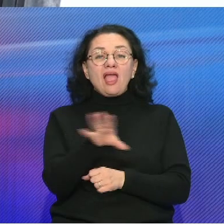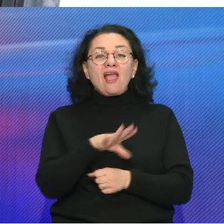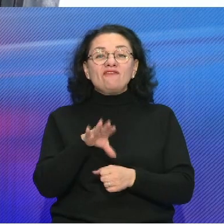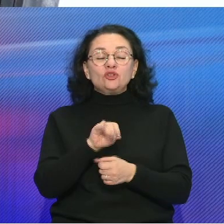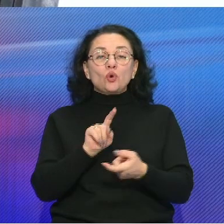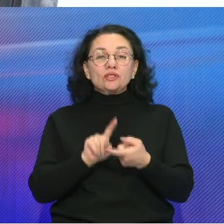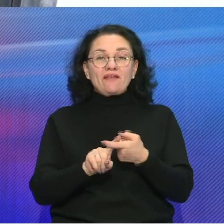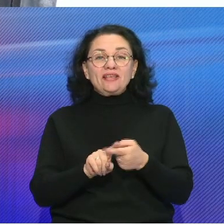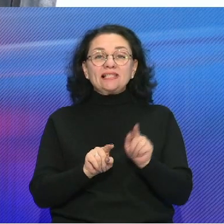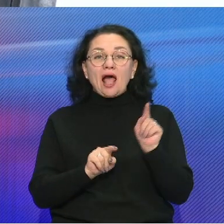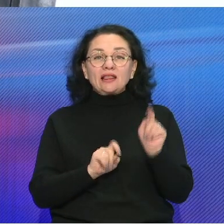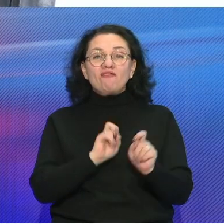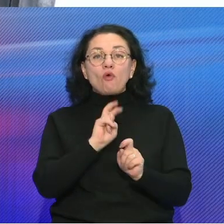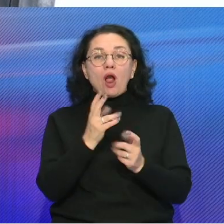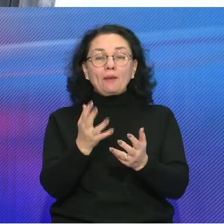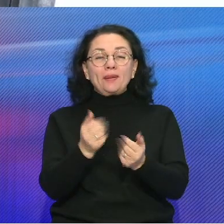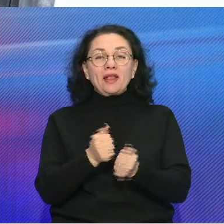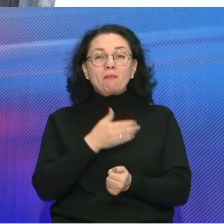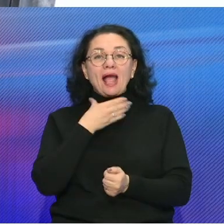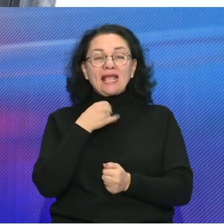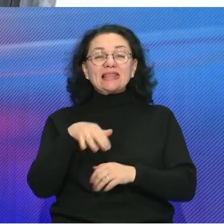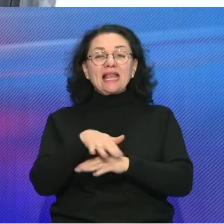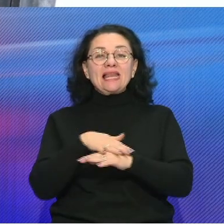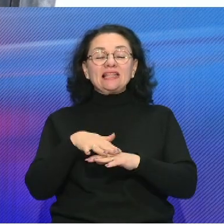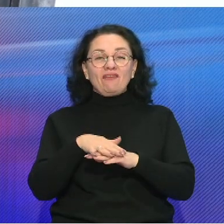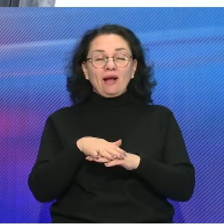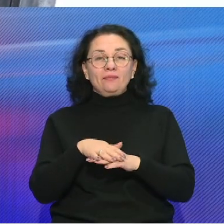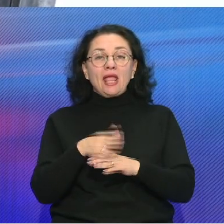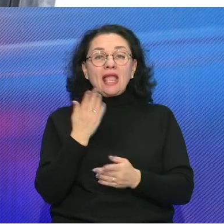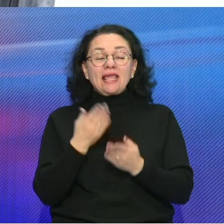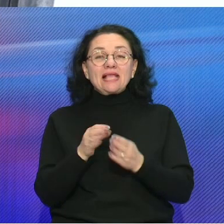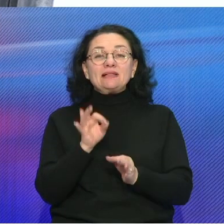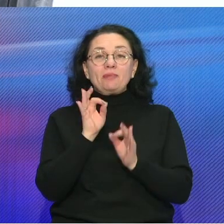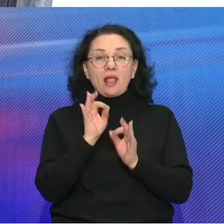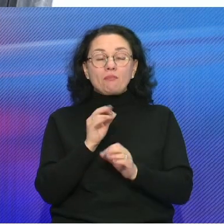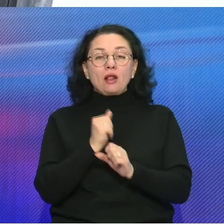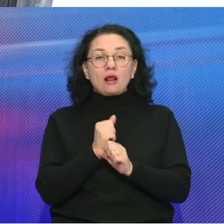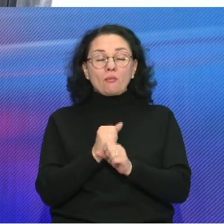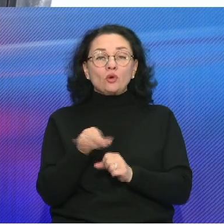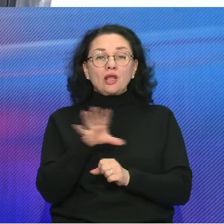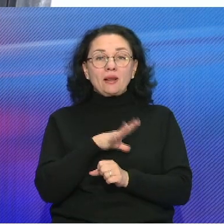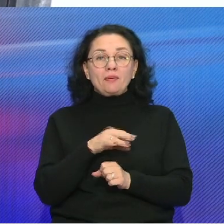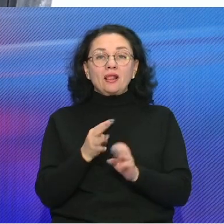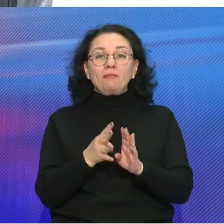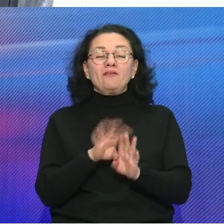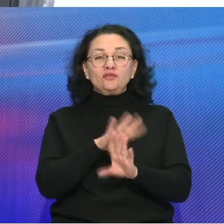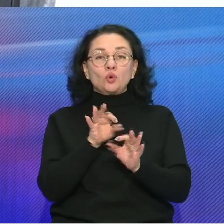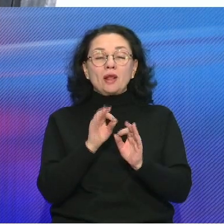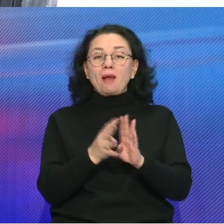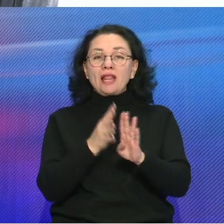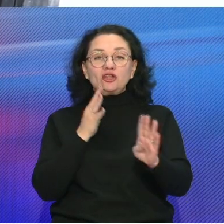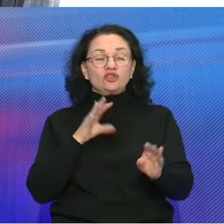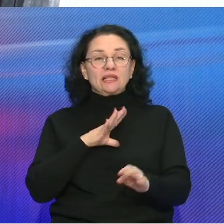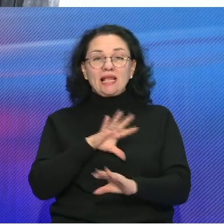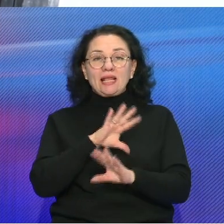Литва принимает. Если бы они нормально принимали, то этих очередей бы не было. Это здесь еще и маленькая очередь. Взять